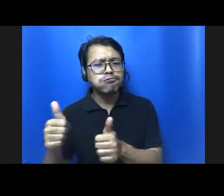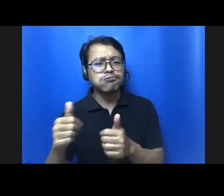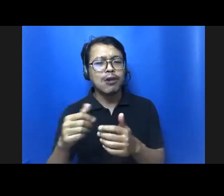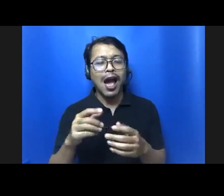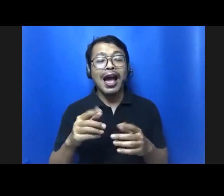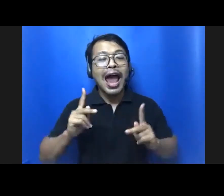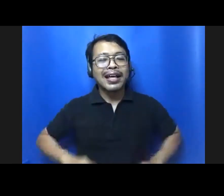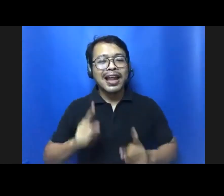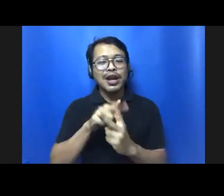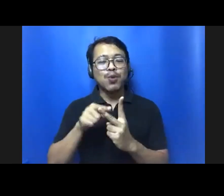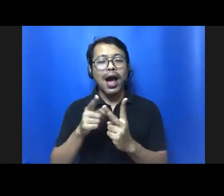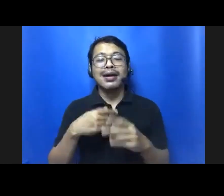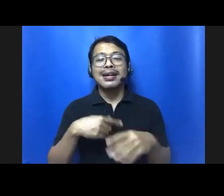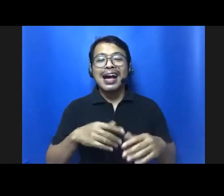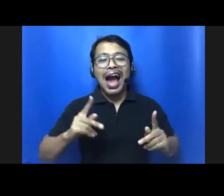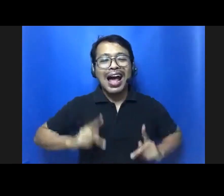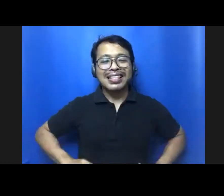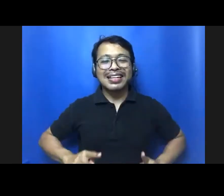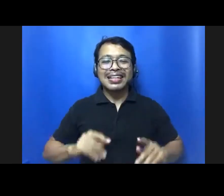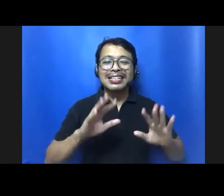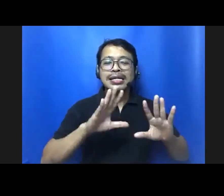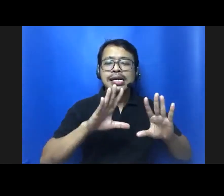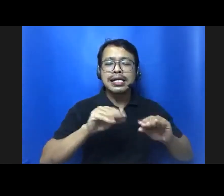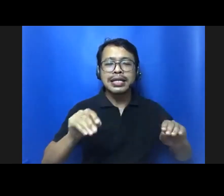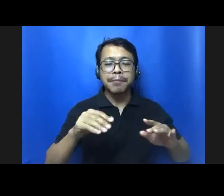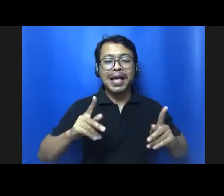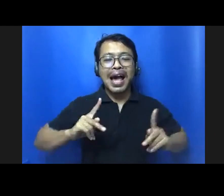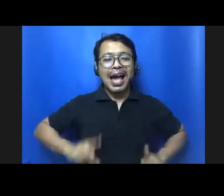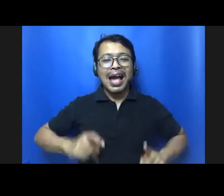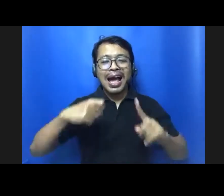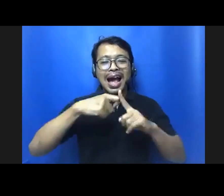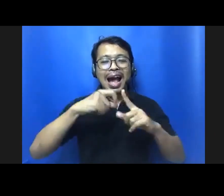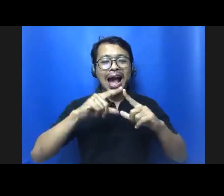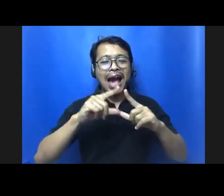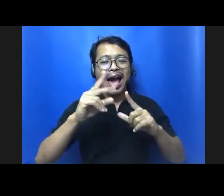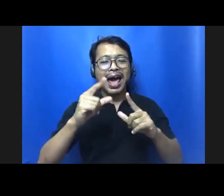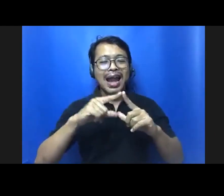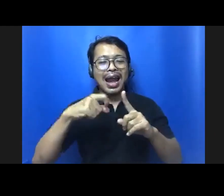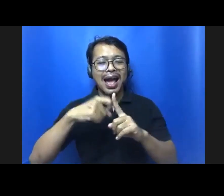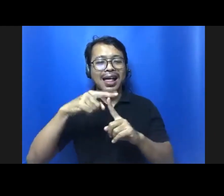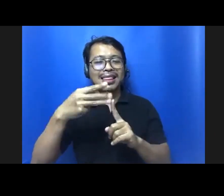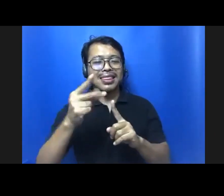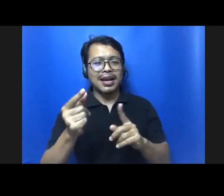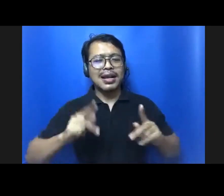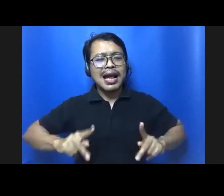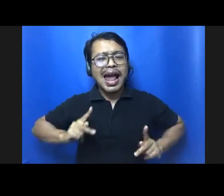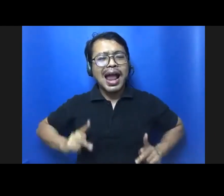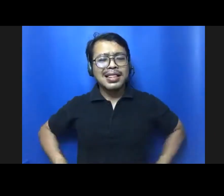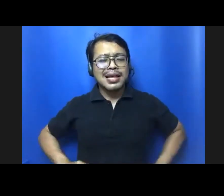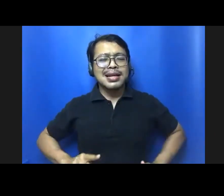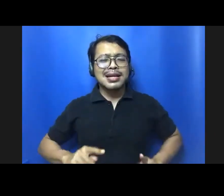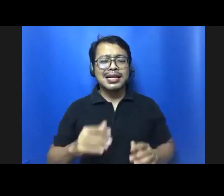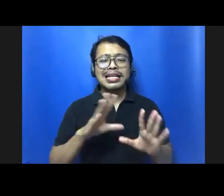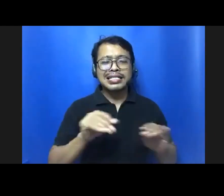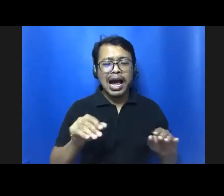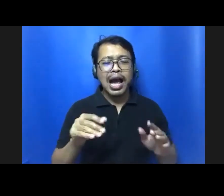moral. Karakter kinerja ini penting bagi kita semua, untuk adik-adik terutama ya. Jadi